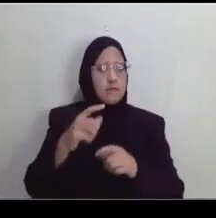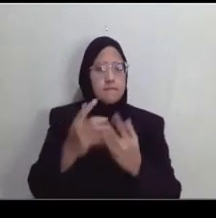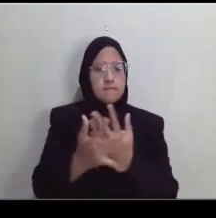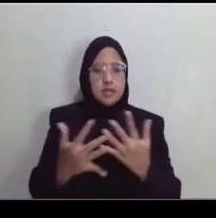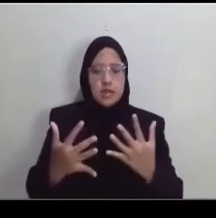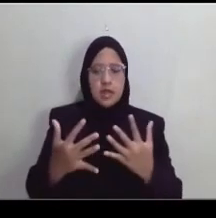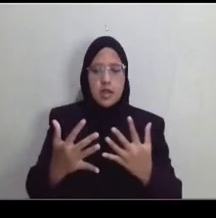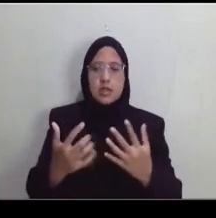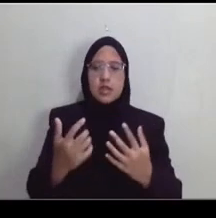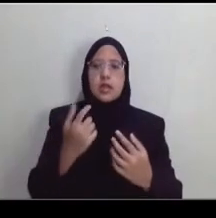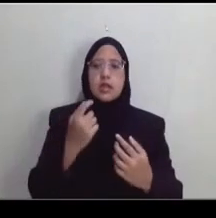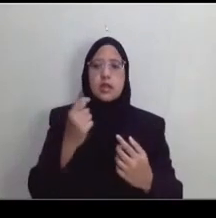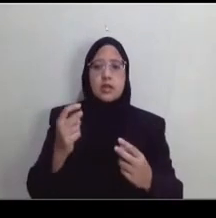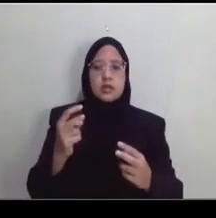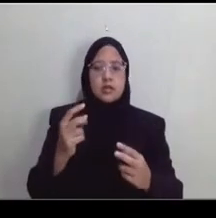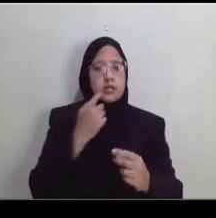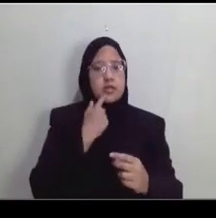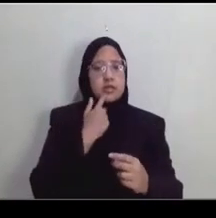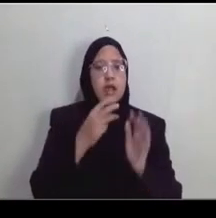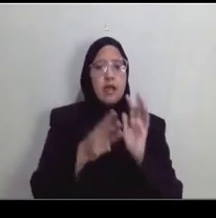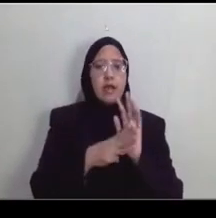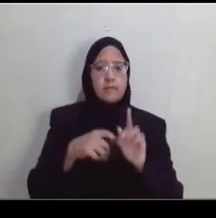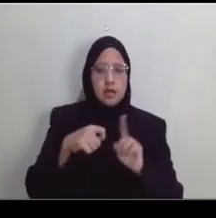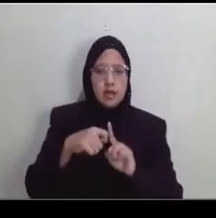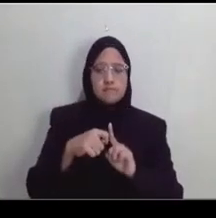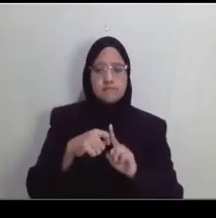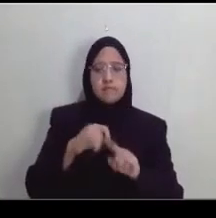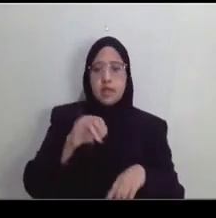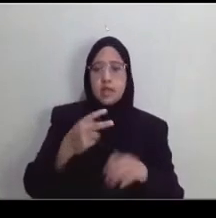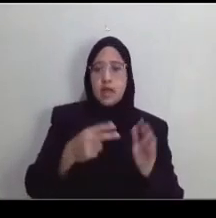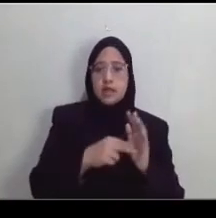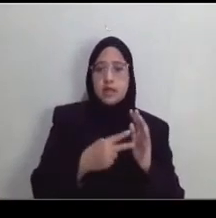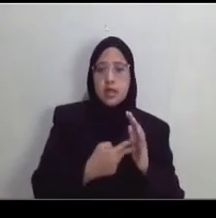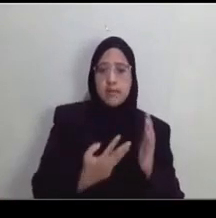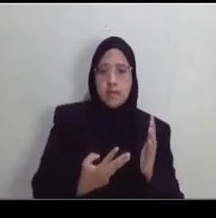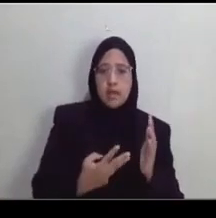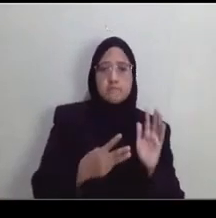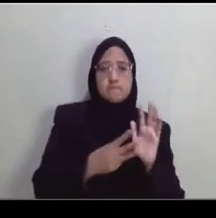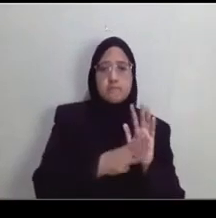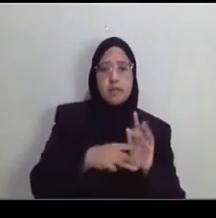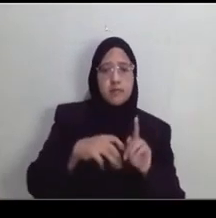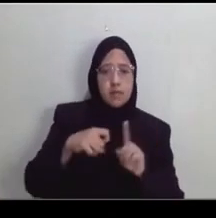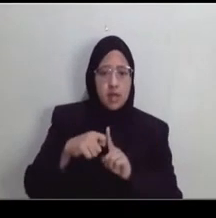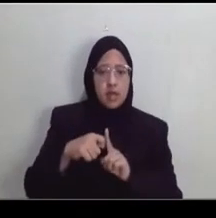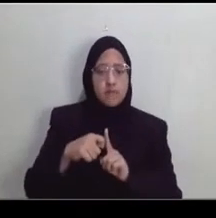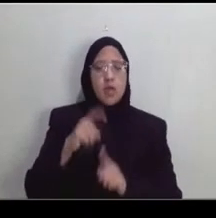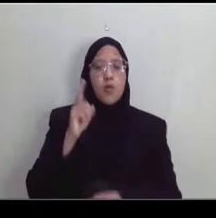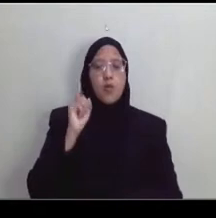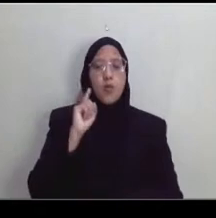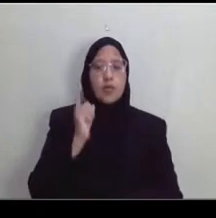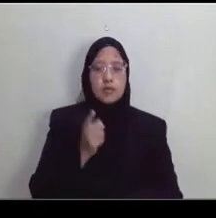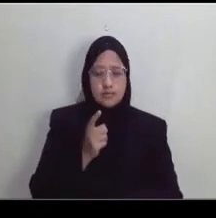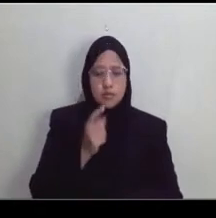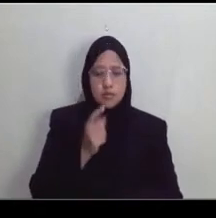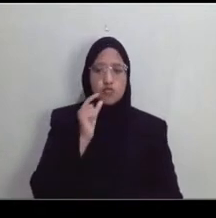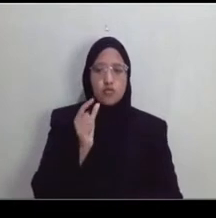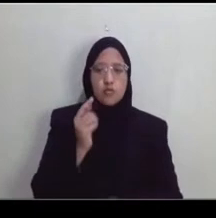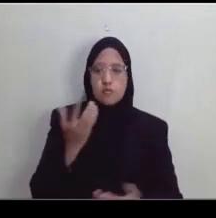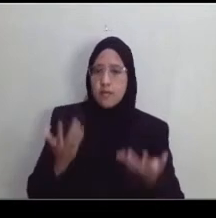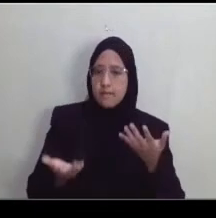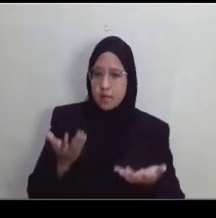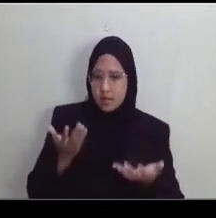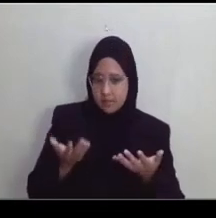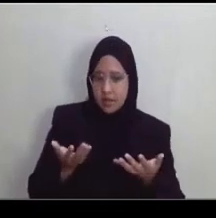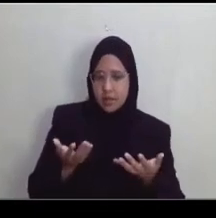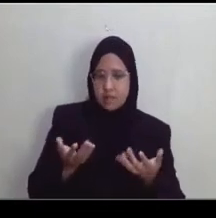sebab itu penting bagi majelis kehormatan untuk mempertimbangkan dan menilai Apakah tindakan dan